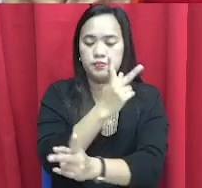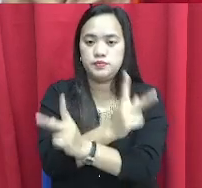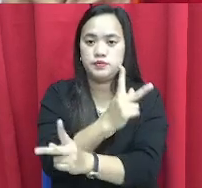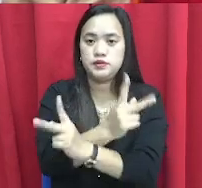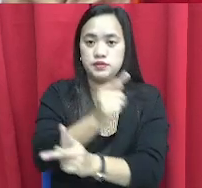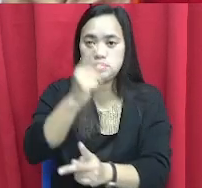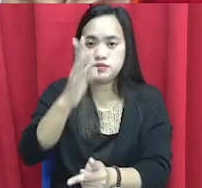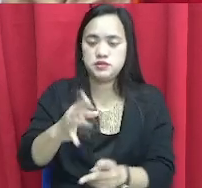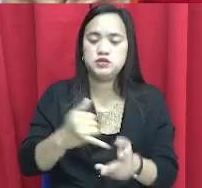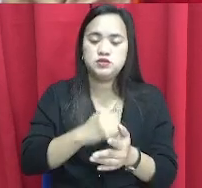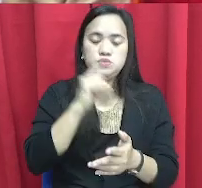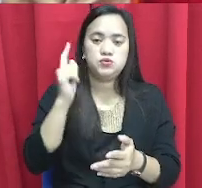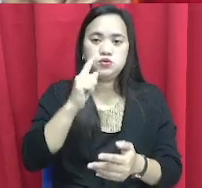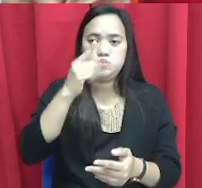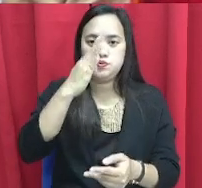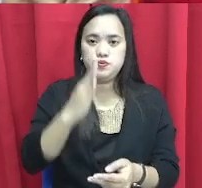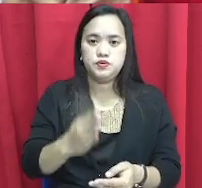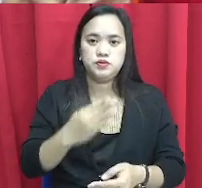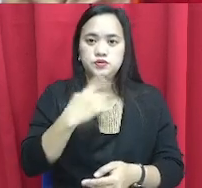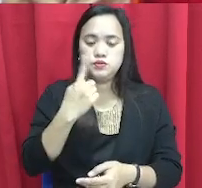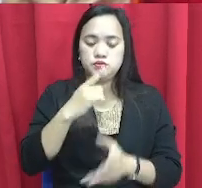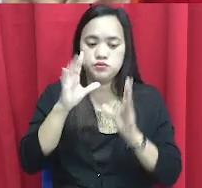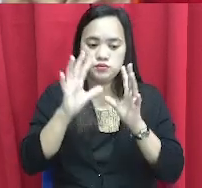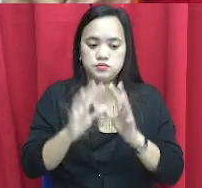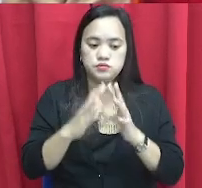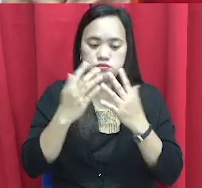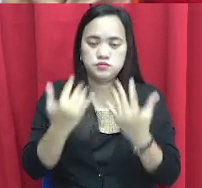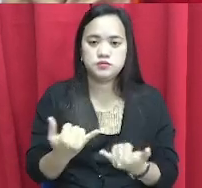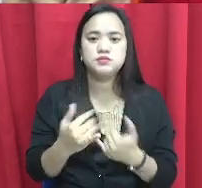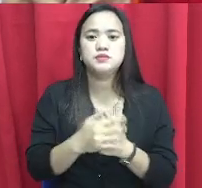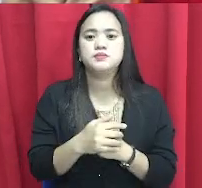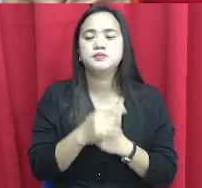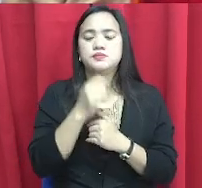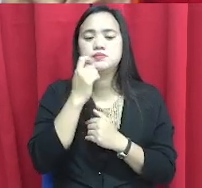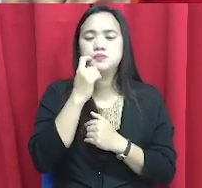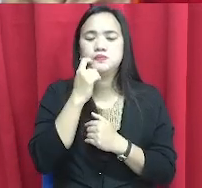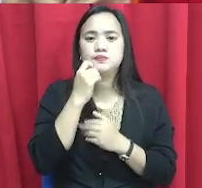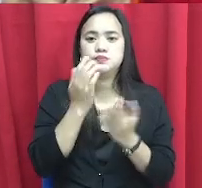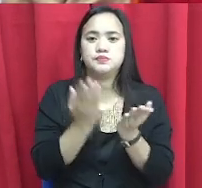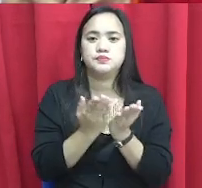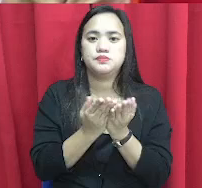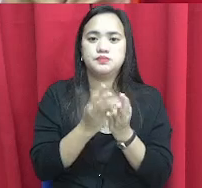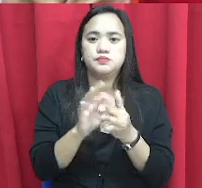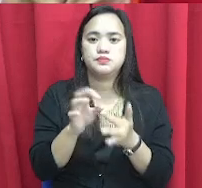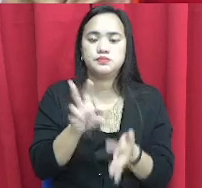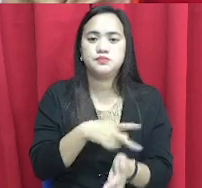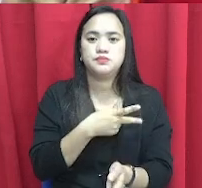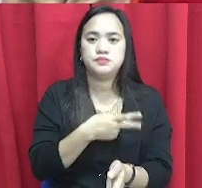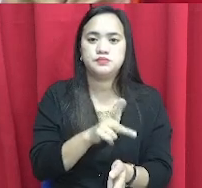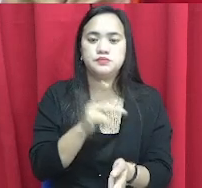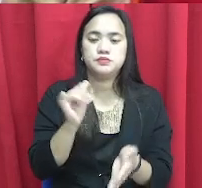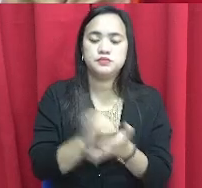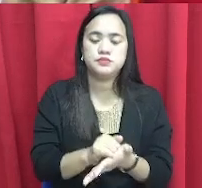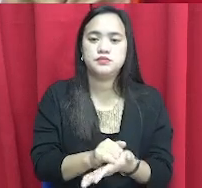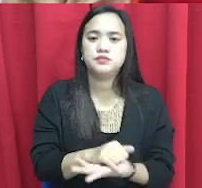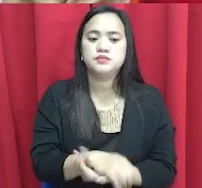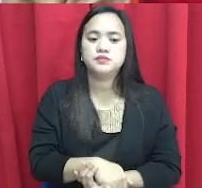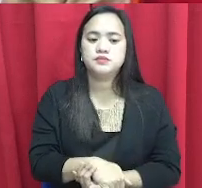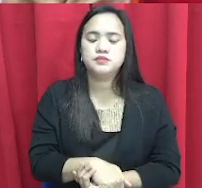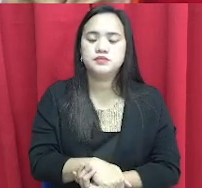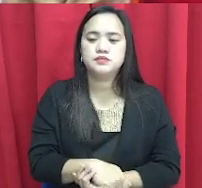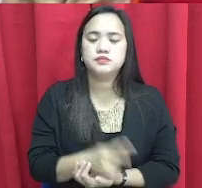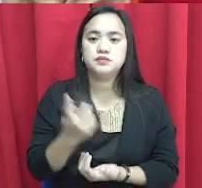rin sa anak mo sa asawa mo Anong sabi ng biblya in the book of Psalms ang mga anak ang